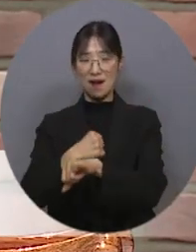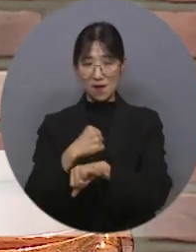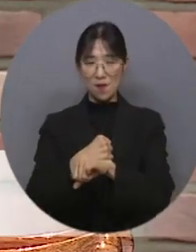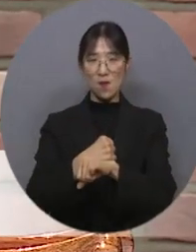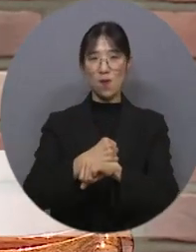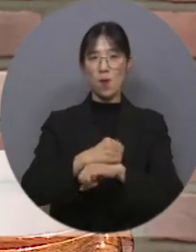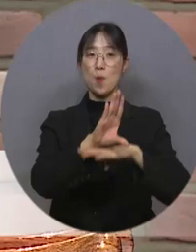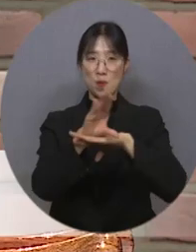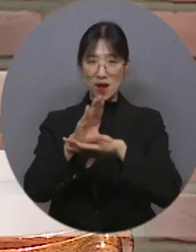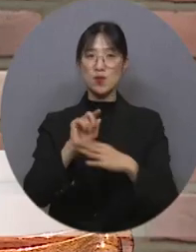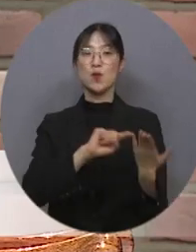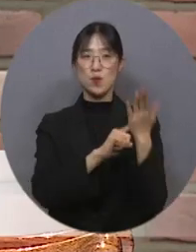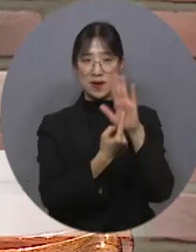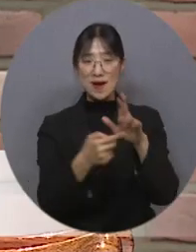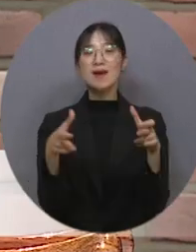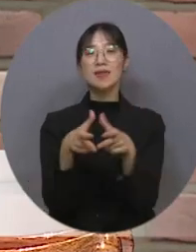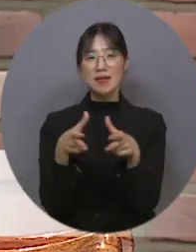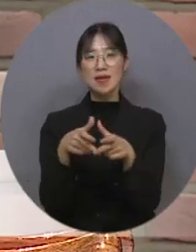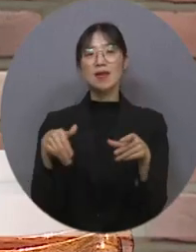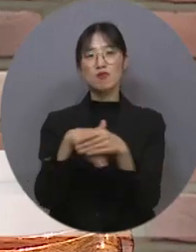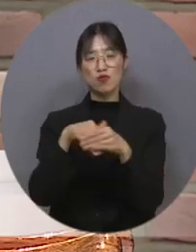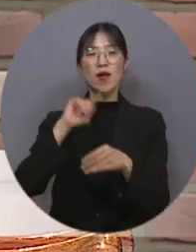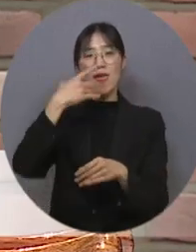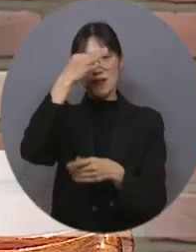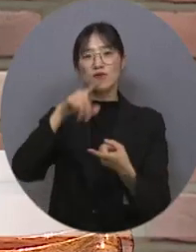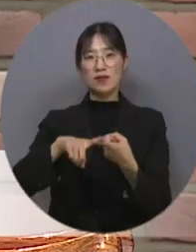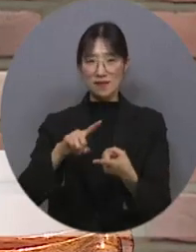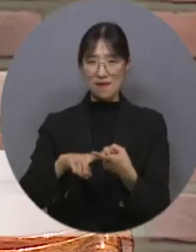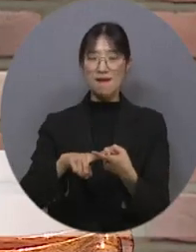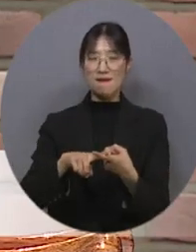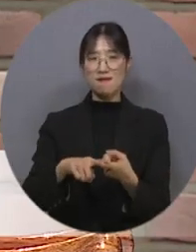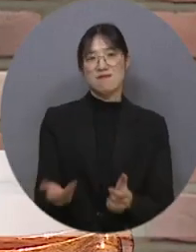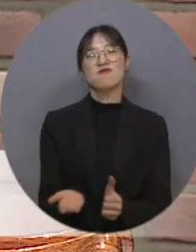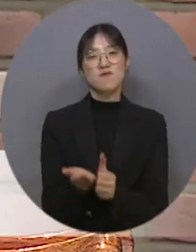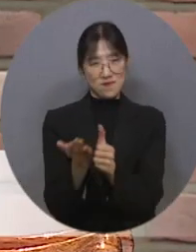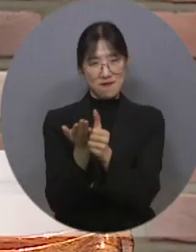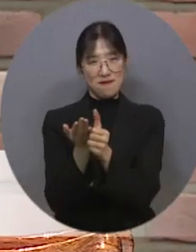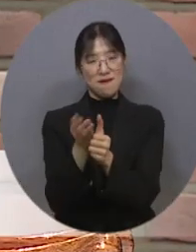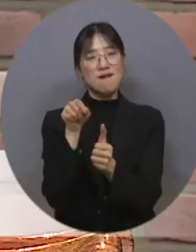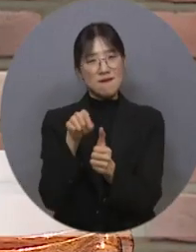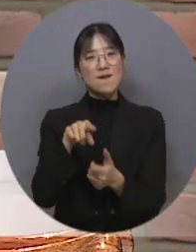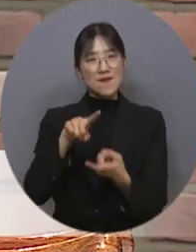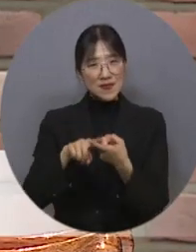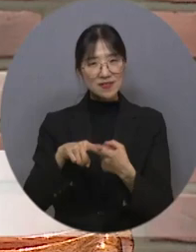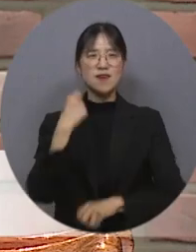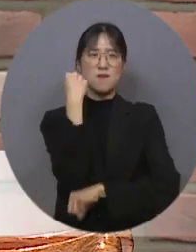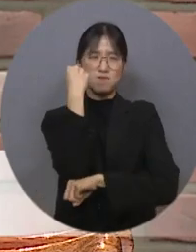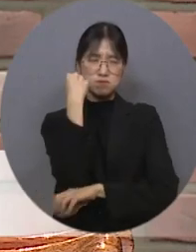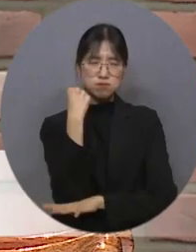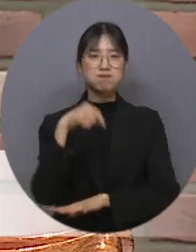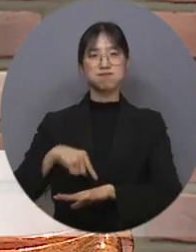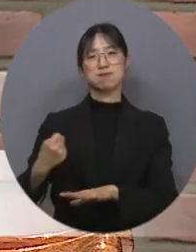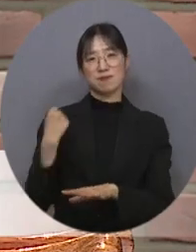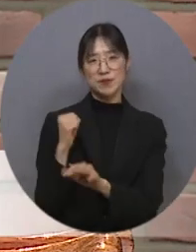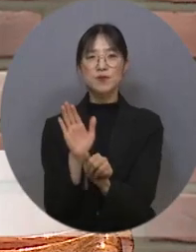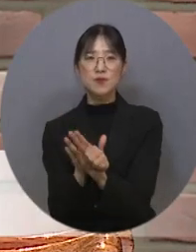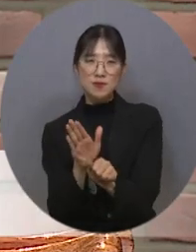통해서 우리 장애인 문화예술에 대한 어떤 육성이라고 할까요? 거기에 우리가 밑거름을 할 수 있는